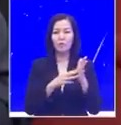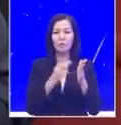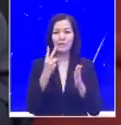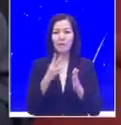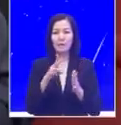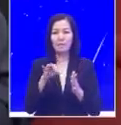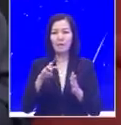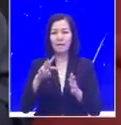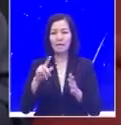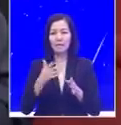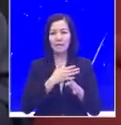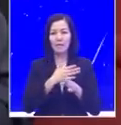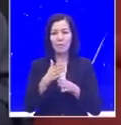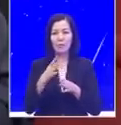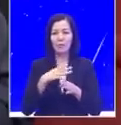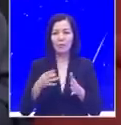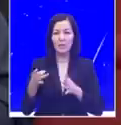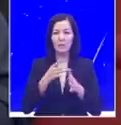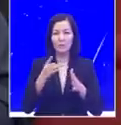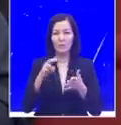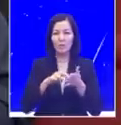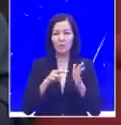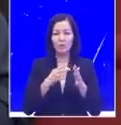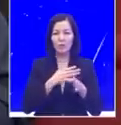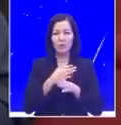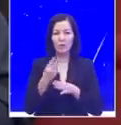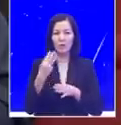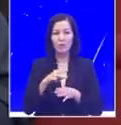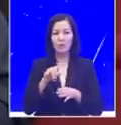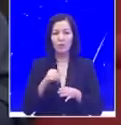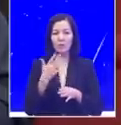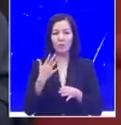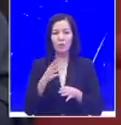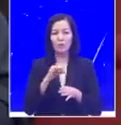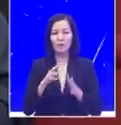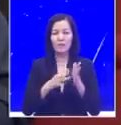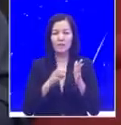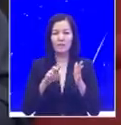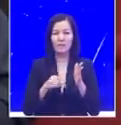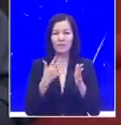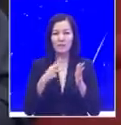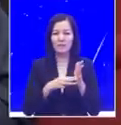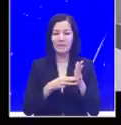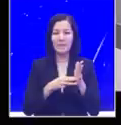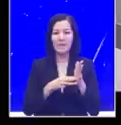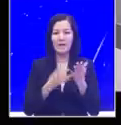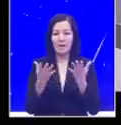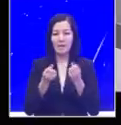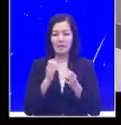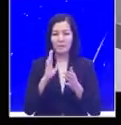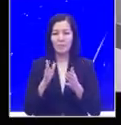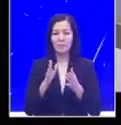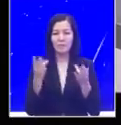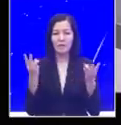қаржы алып жатырмыз. Оның республикалық бюджеттен беретін трансферттері 34 миллиард, ал 78 миллиардты біз облигация түрінде аламыз.